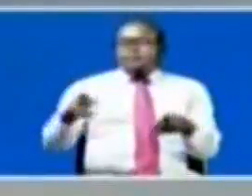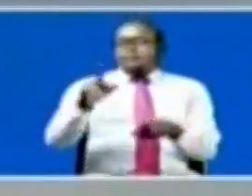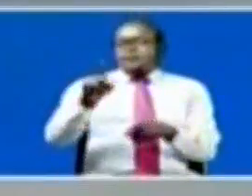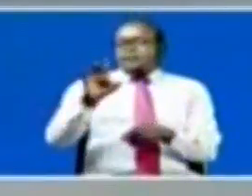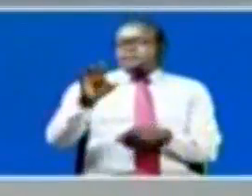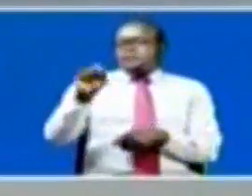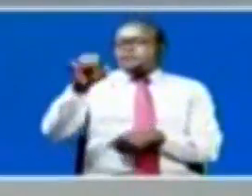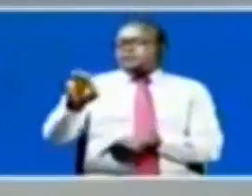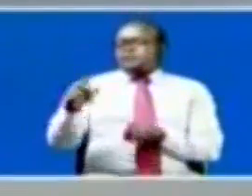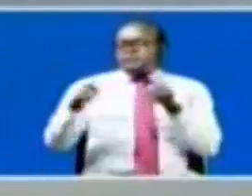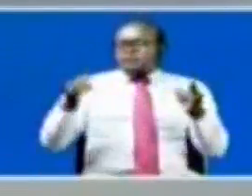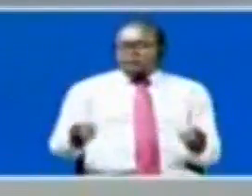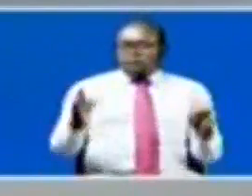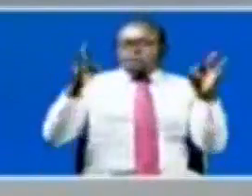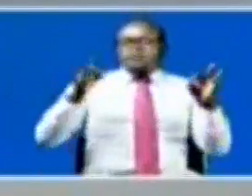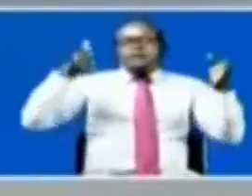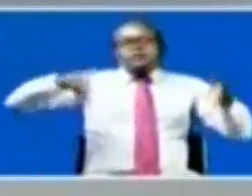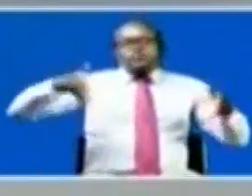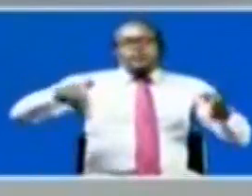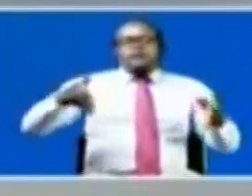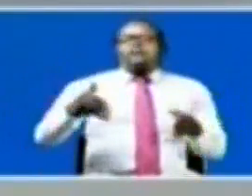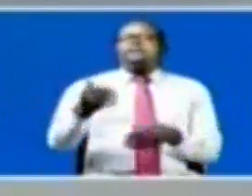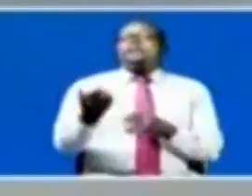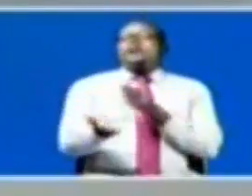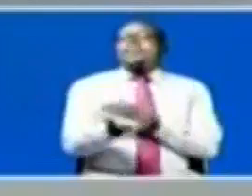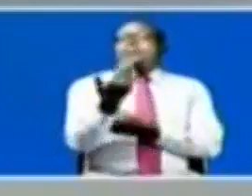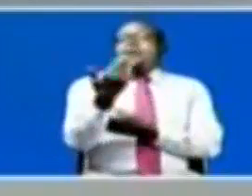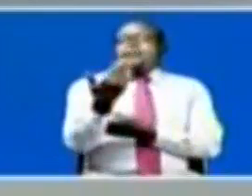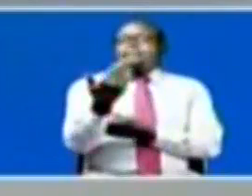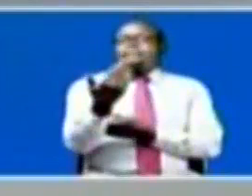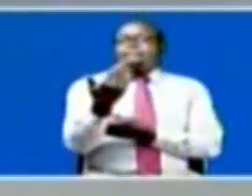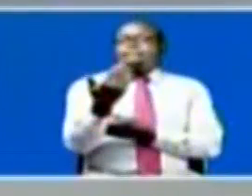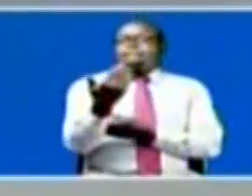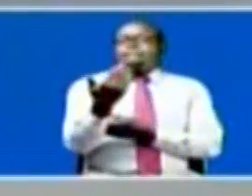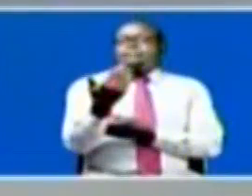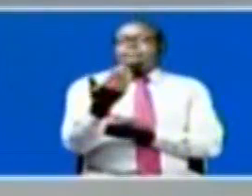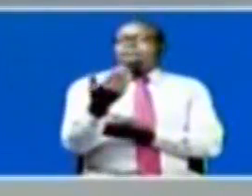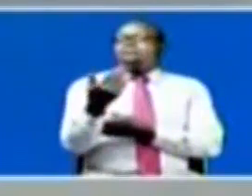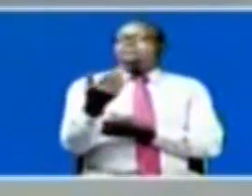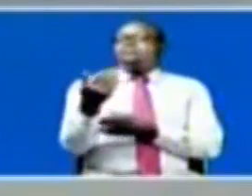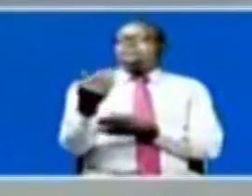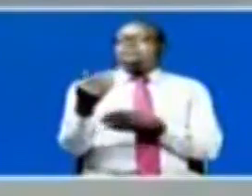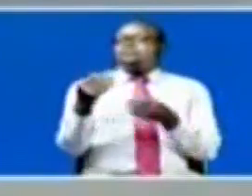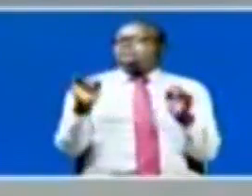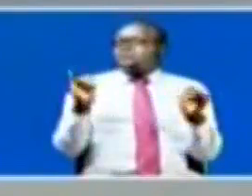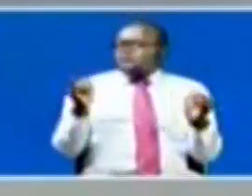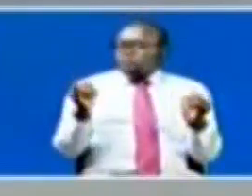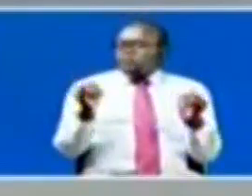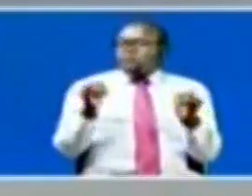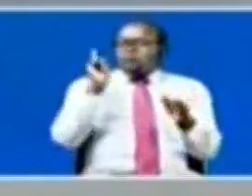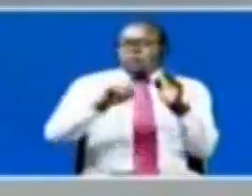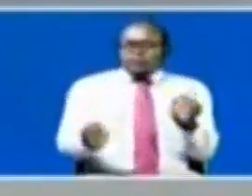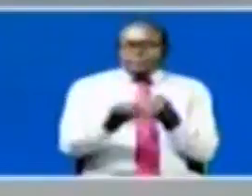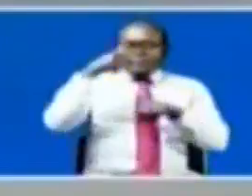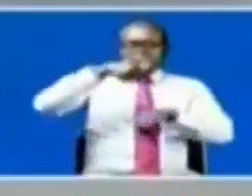KCSE ulianza rasmi kote nchini mapema leo asubuhi. Mwanahabari Frank Otieno anatupa dondoo za mwanzo wa mtihani